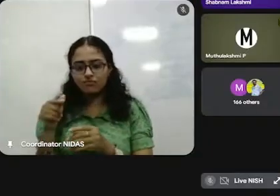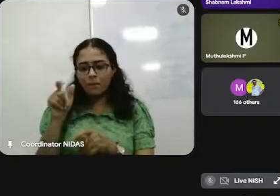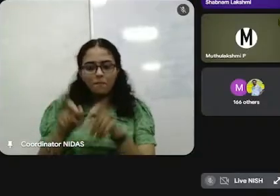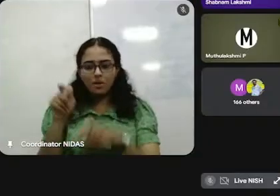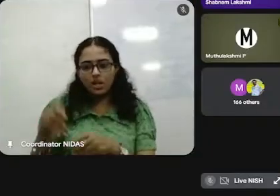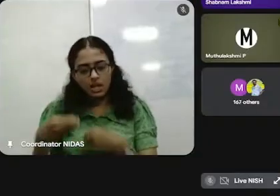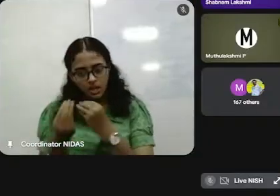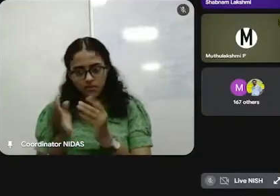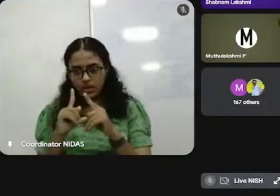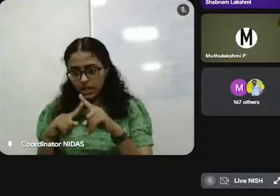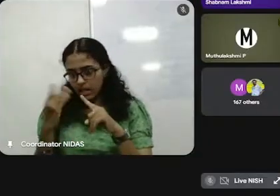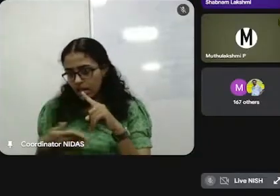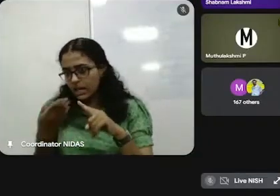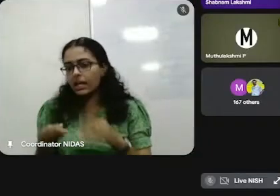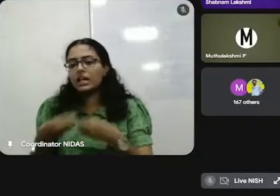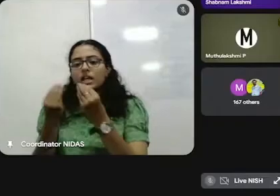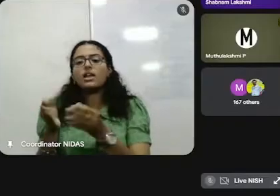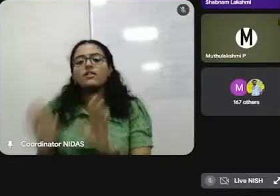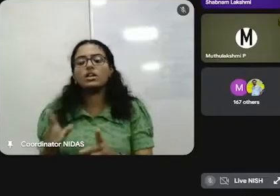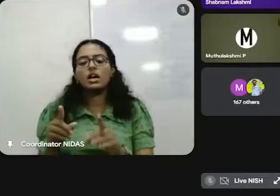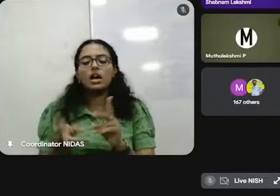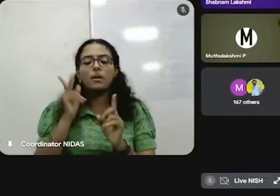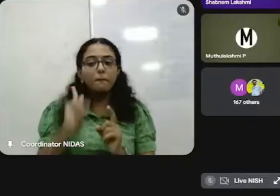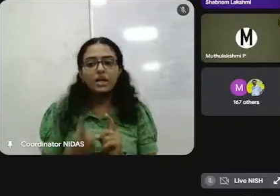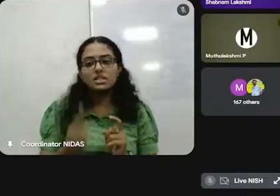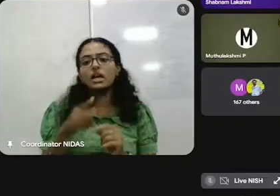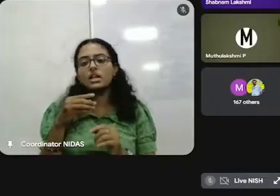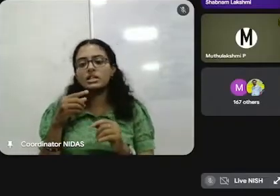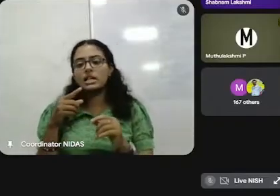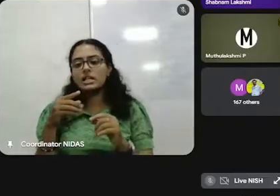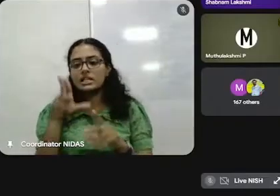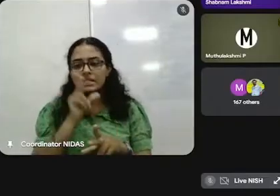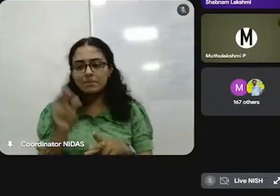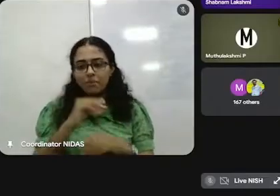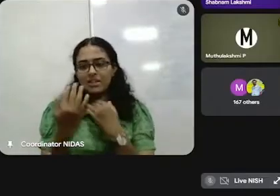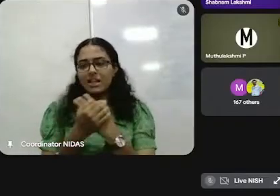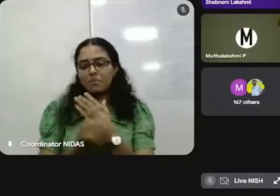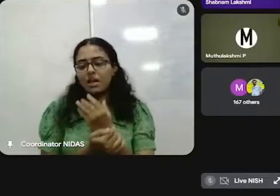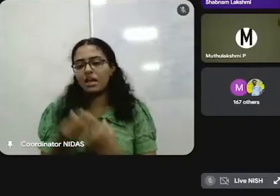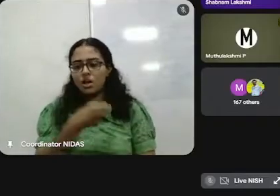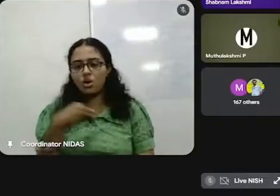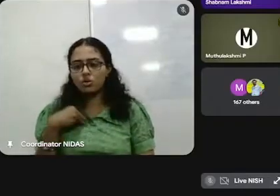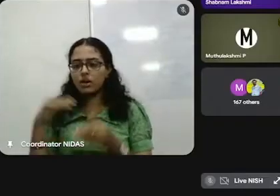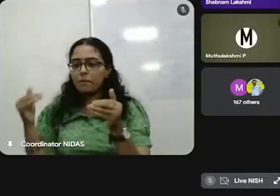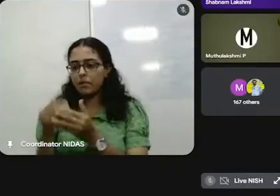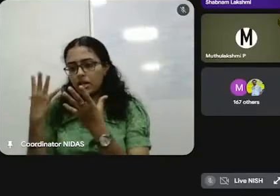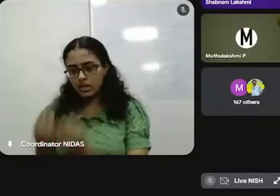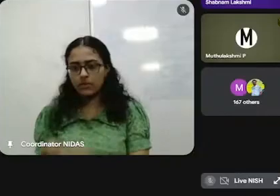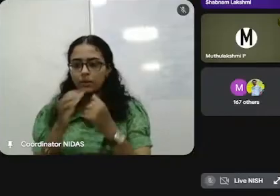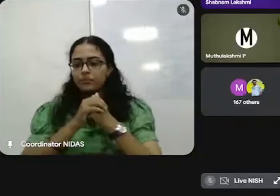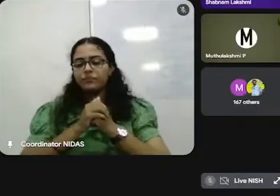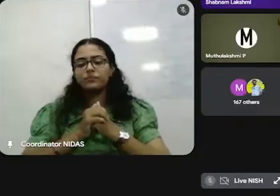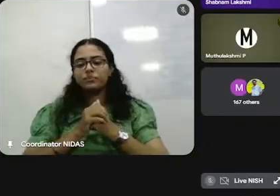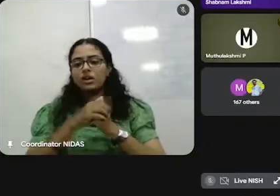ഇത് ഡെഫിനറ്റ്ലി ഒരു സ്പീച്ച് തെറപ്പിസ്റ്റിനെ കൊണ്ട് കാണിക്കണം. ഏറ്റവും അടുത്ത് എന്ന് പറഞ്ഞാൽ സ്ട്രോക്ക് പേഷ്യൻസിനെയും ഒക്കെ കാണുന്ന ഒരു സ്പീച്ച്